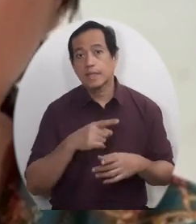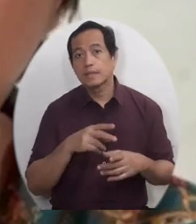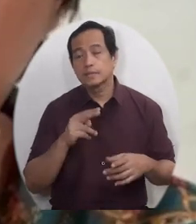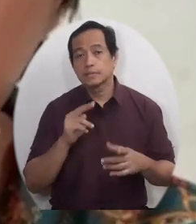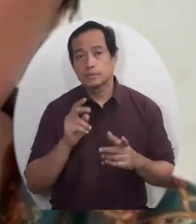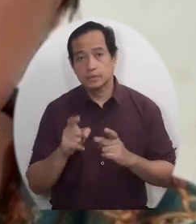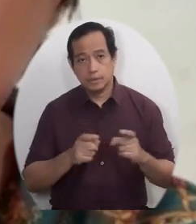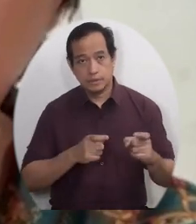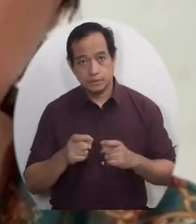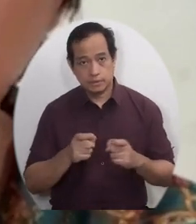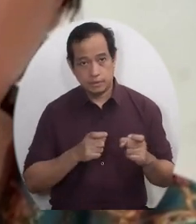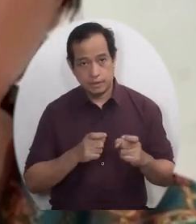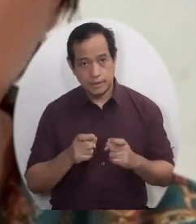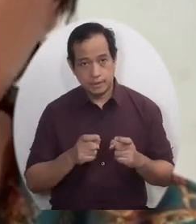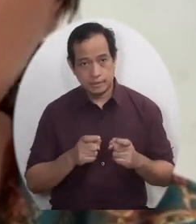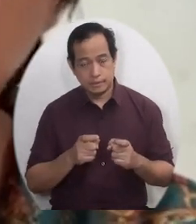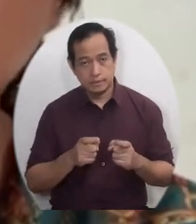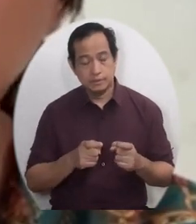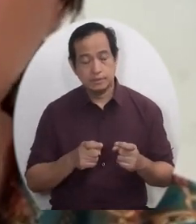ito para